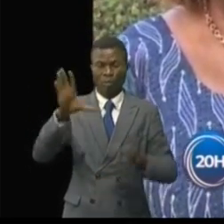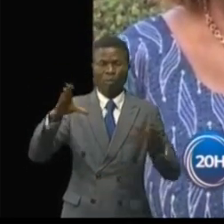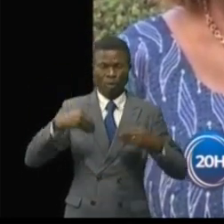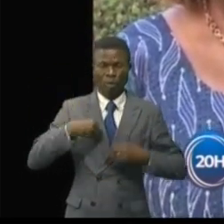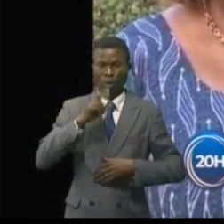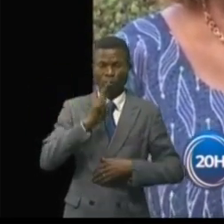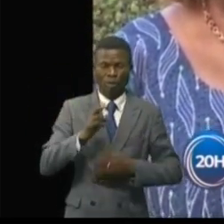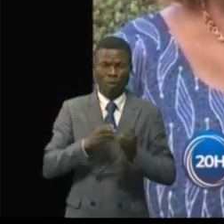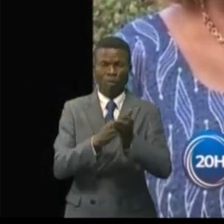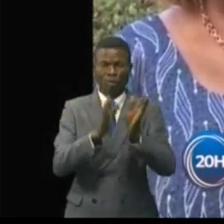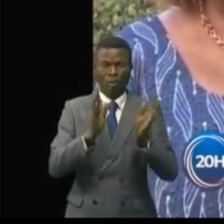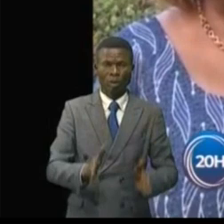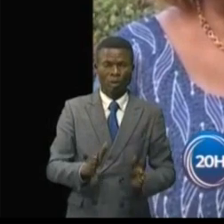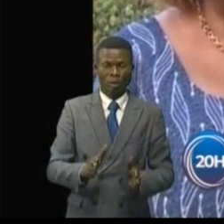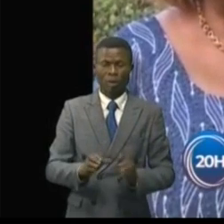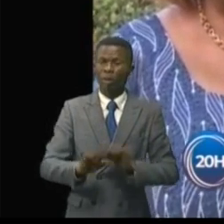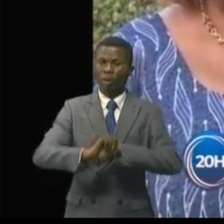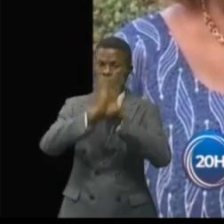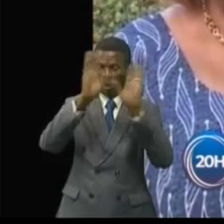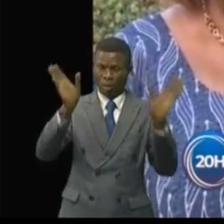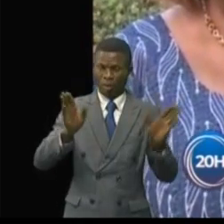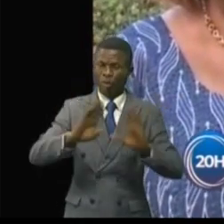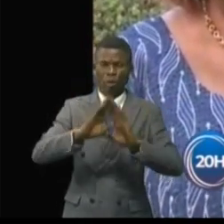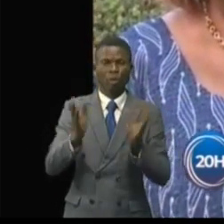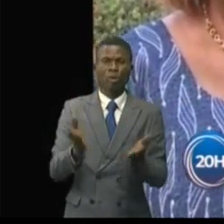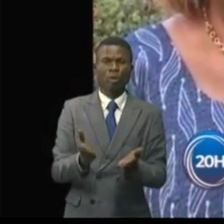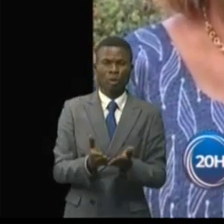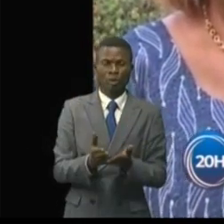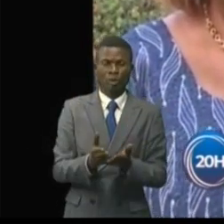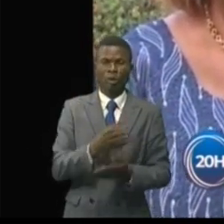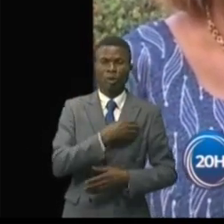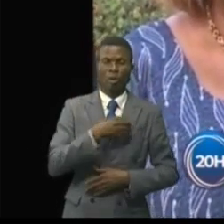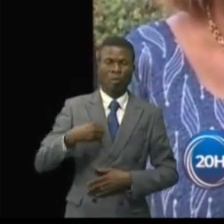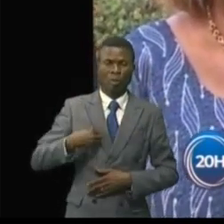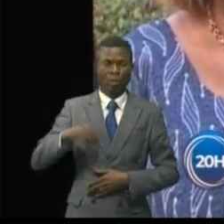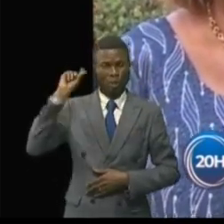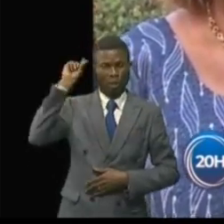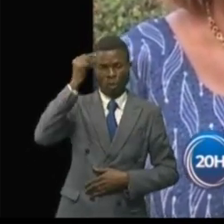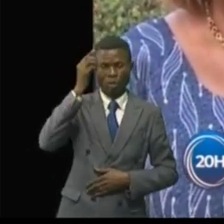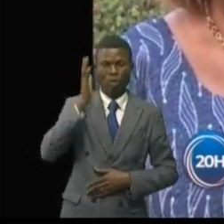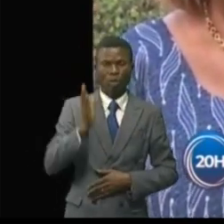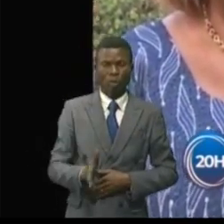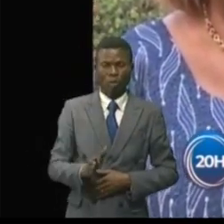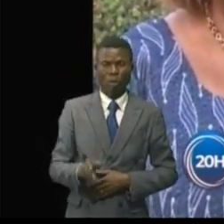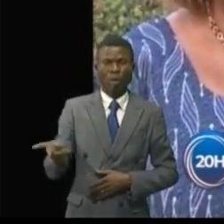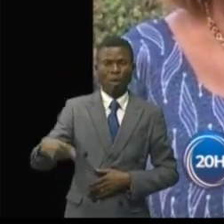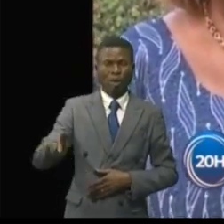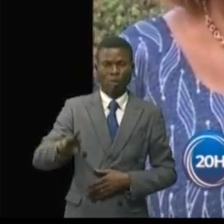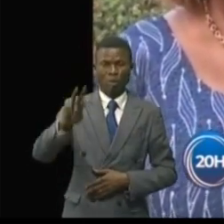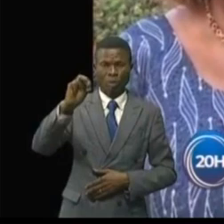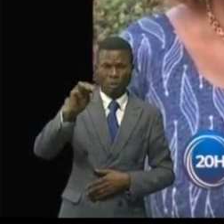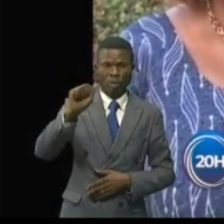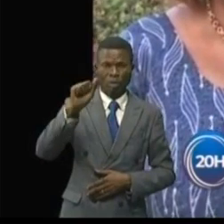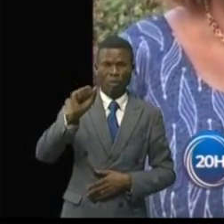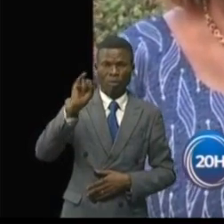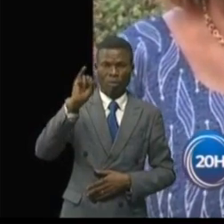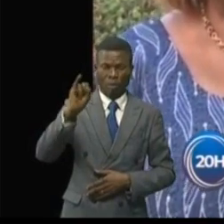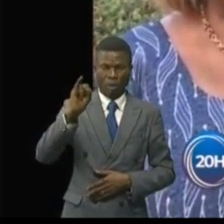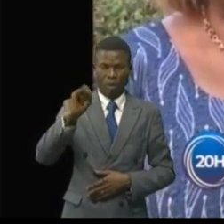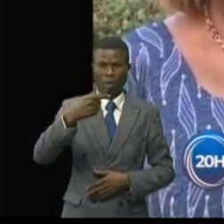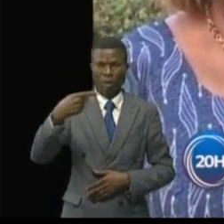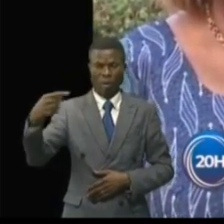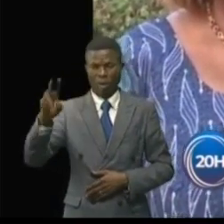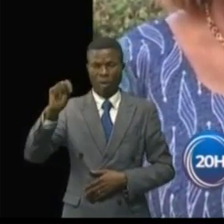leadership éclairé et agissant de Madame la gouverneure, le Maïndombe cette fois-ci va